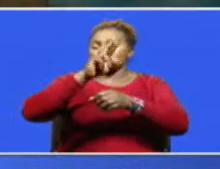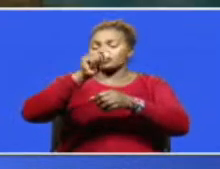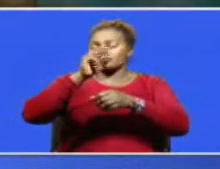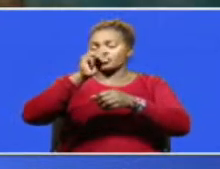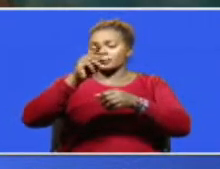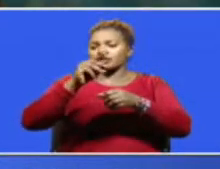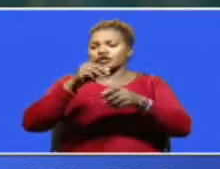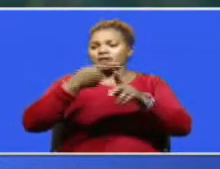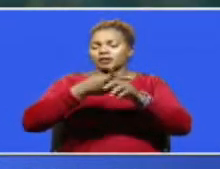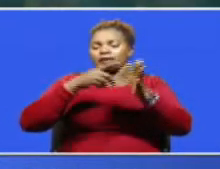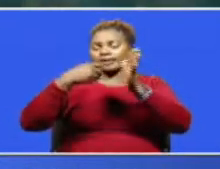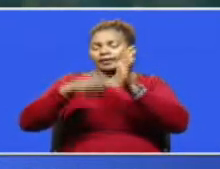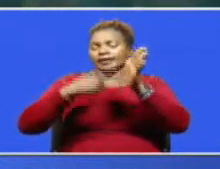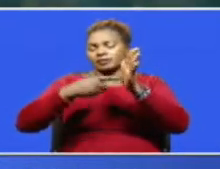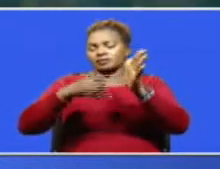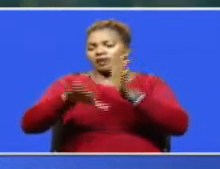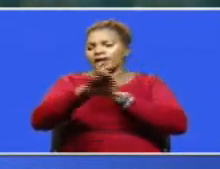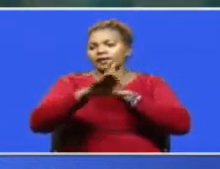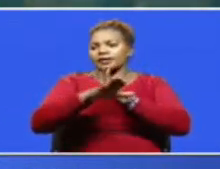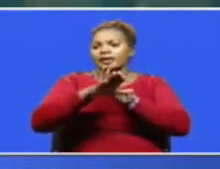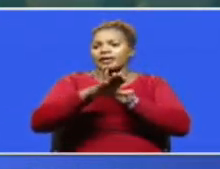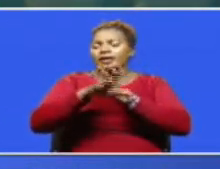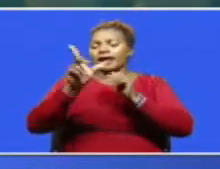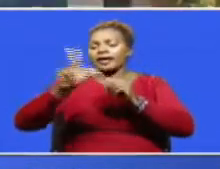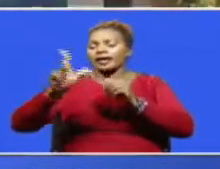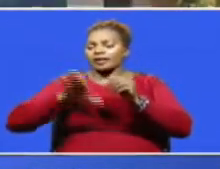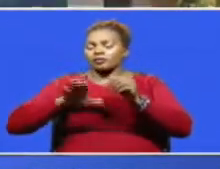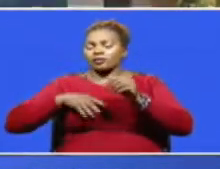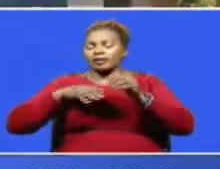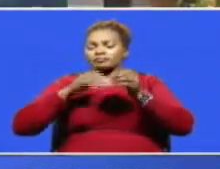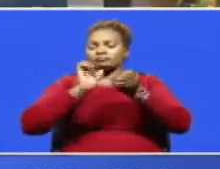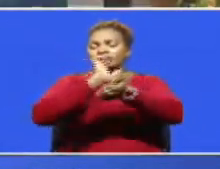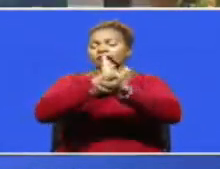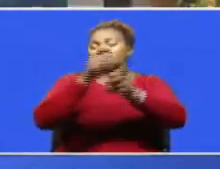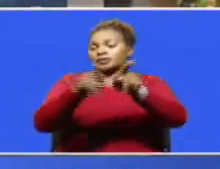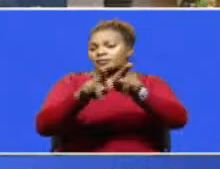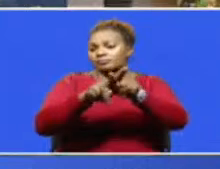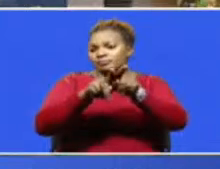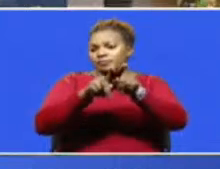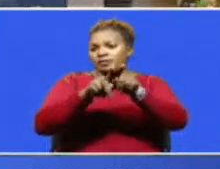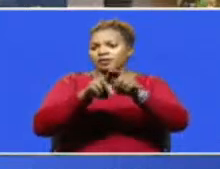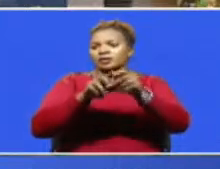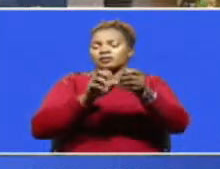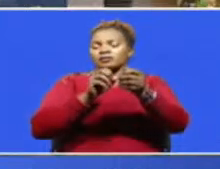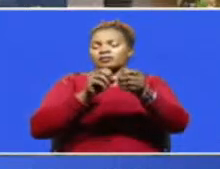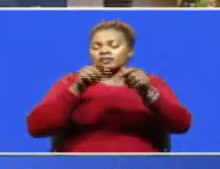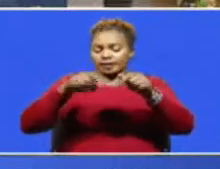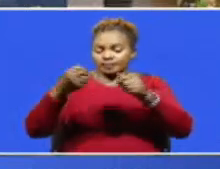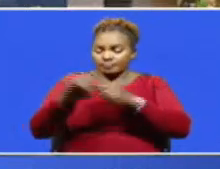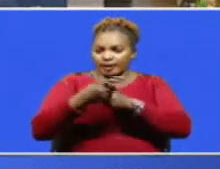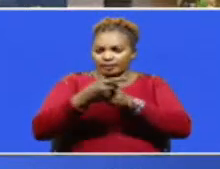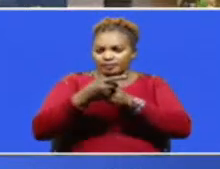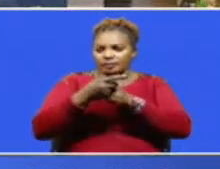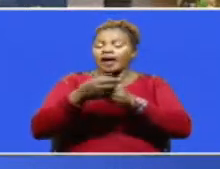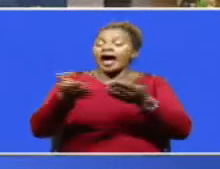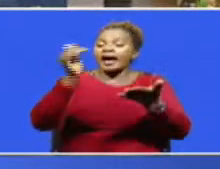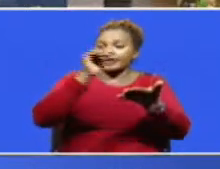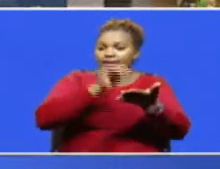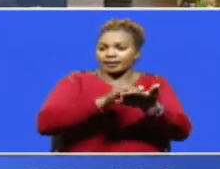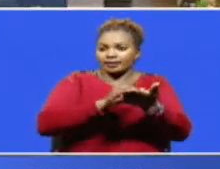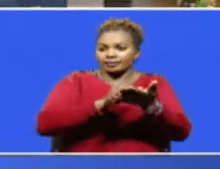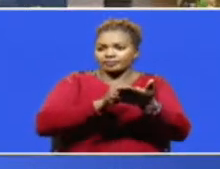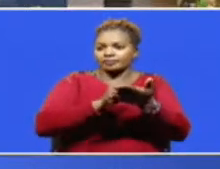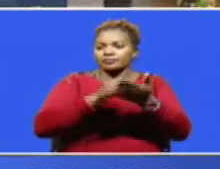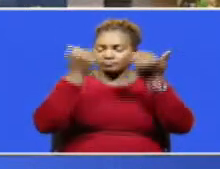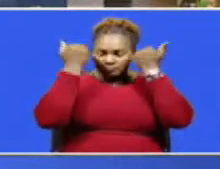eneo la Viwandani na jela ya wanawake ya Langata. Jumatano tarehe 22 mwezi huu itakuwa siku nyingine